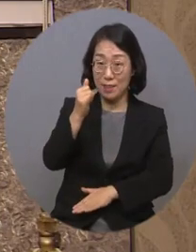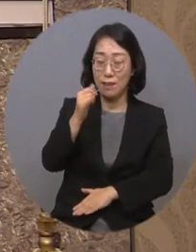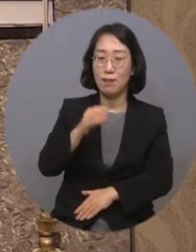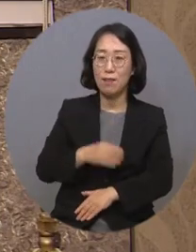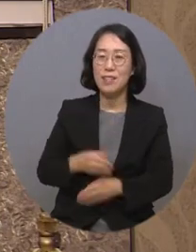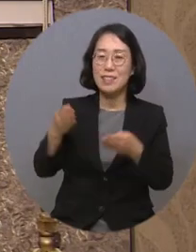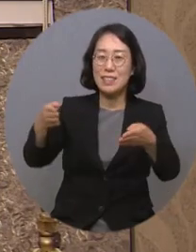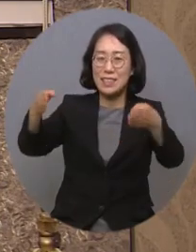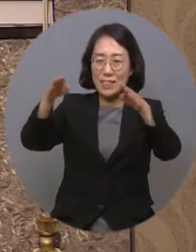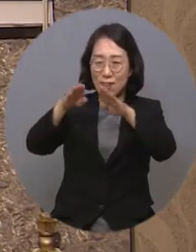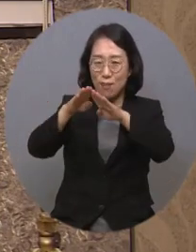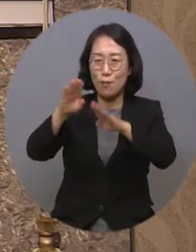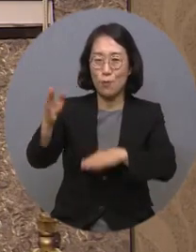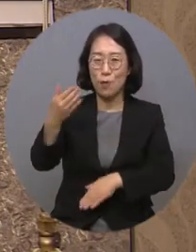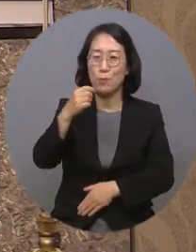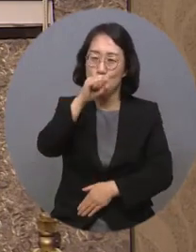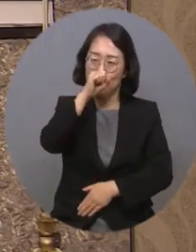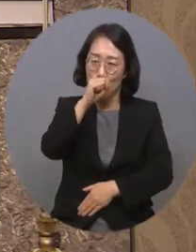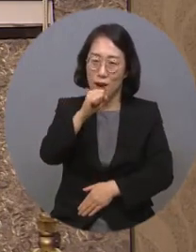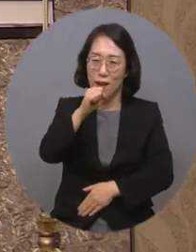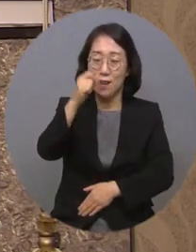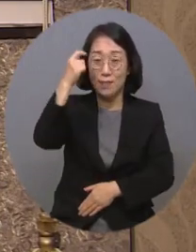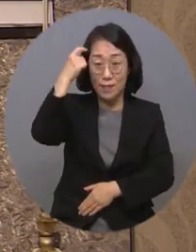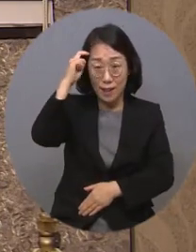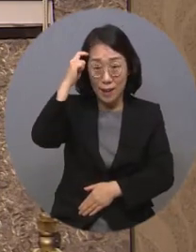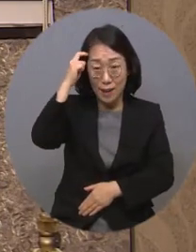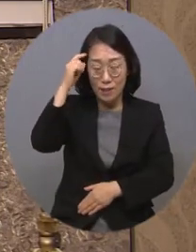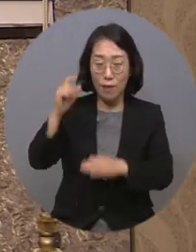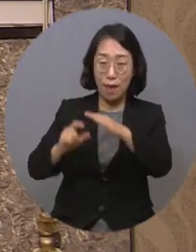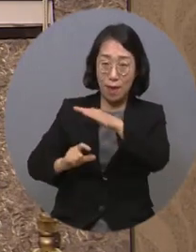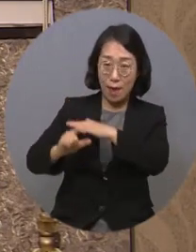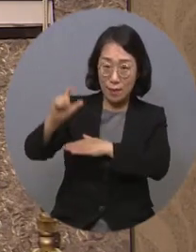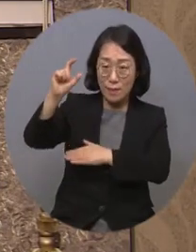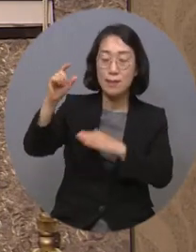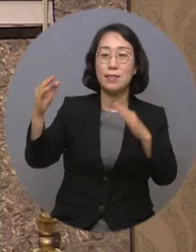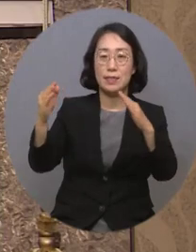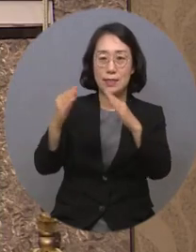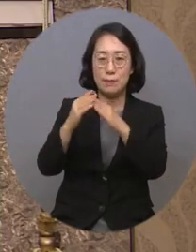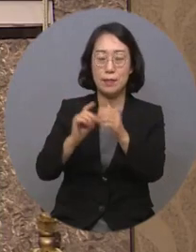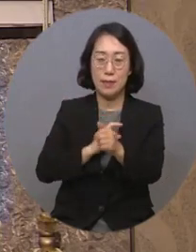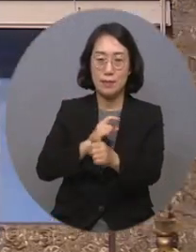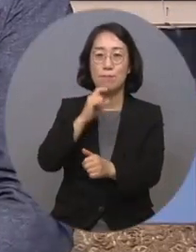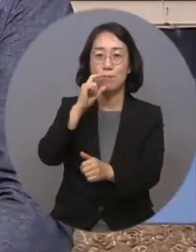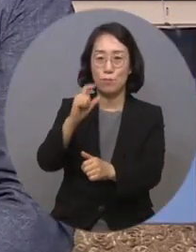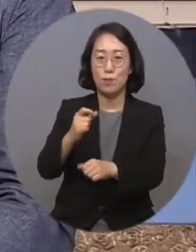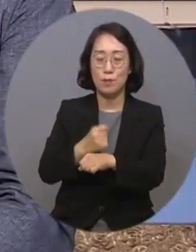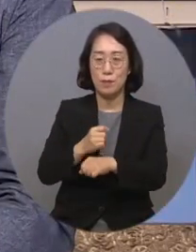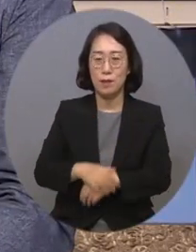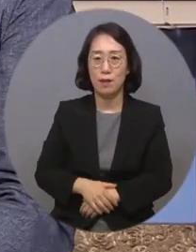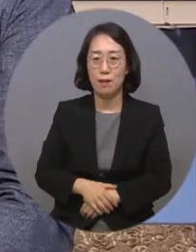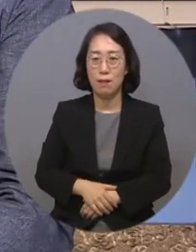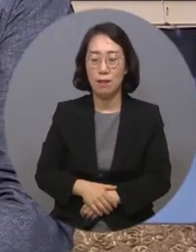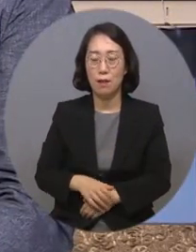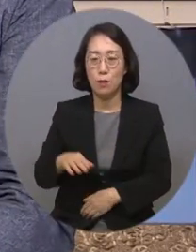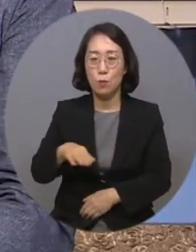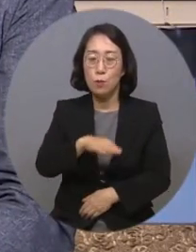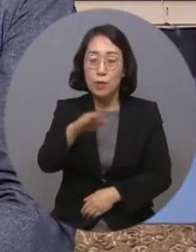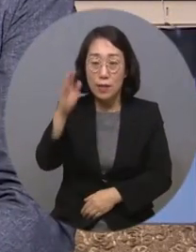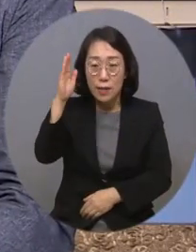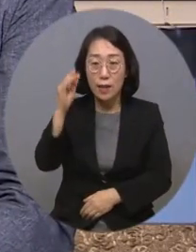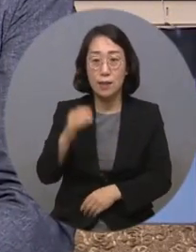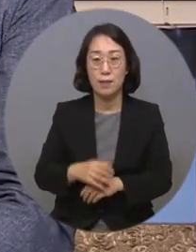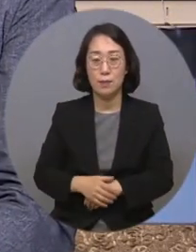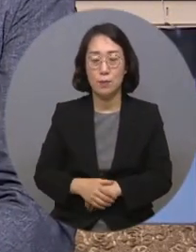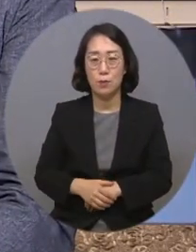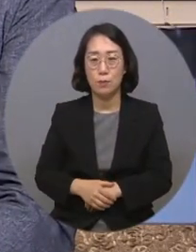시설이 좀 됐으면 좋겠다. 아. 이제 그런 차원에서 해 뜨는 집 이렇게 이름을 지었죠. 예. 그리고 또 이야기를 들으면서 저는